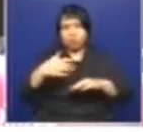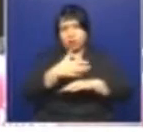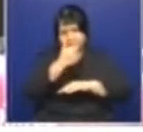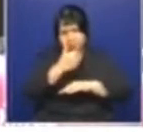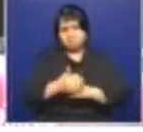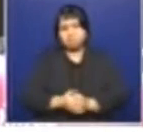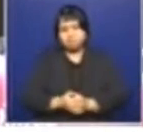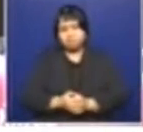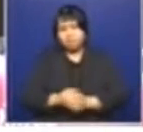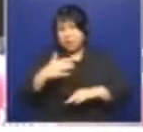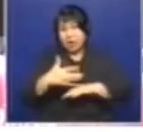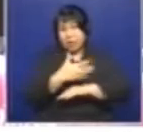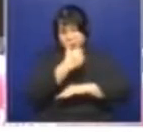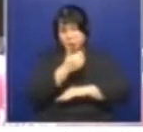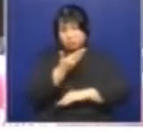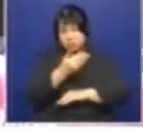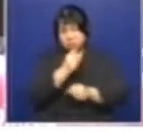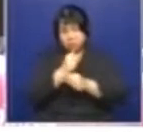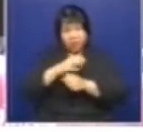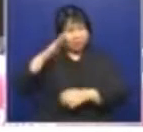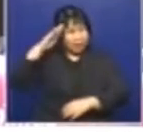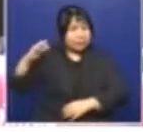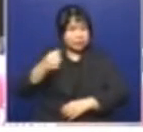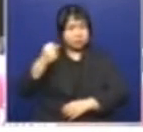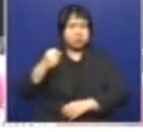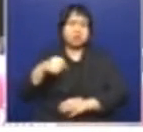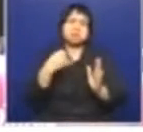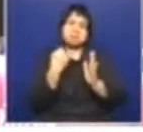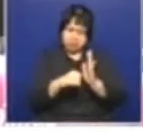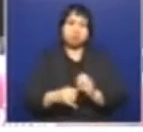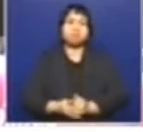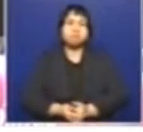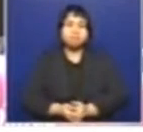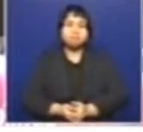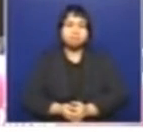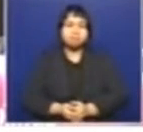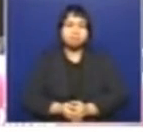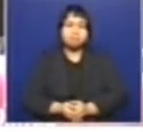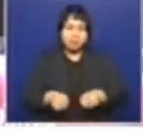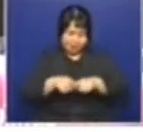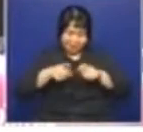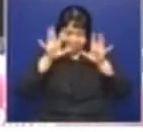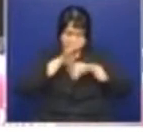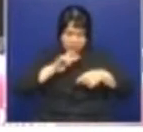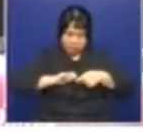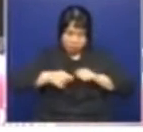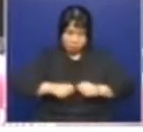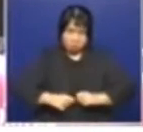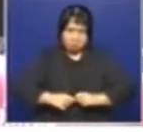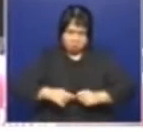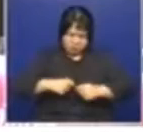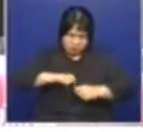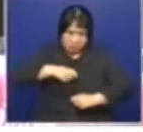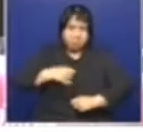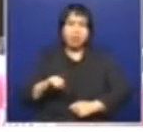นายกยึดอำนาจมันผิดตั้งแต่นั้นเลยกระดุมเม็ดแรกอ่ะท่านยึดอำนาจปั๊บค